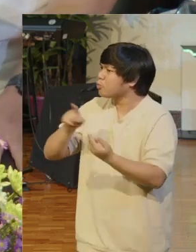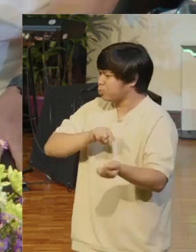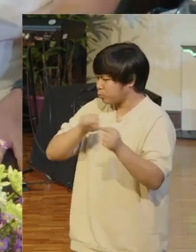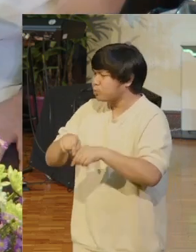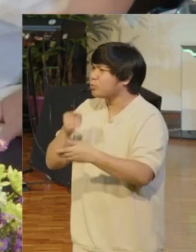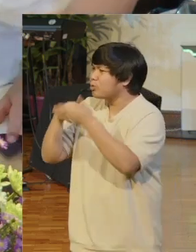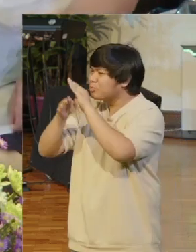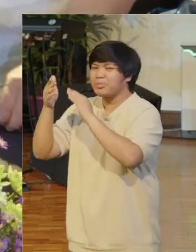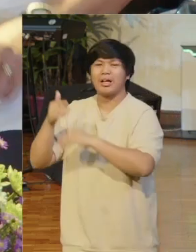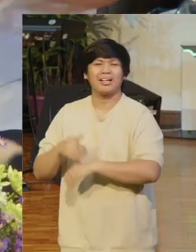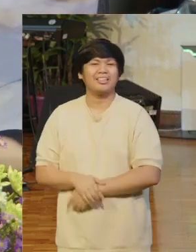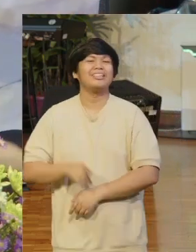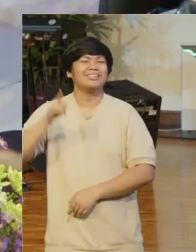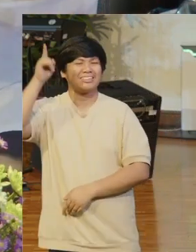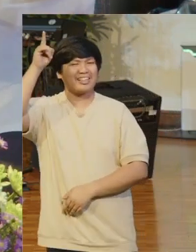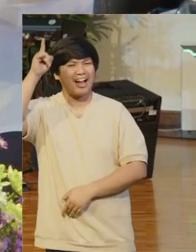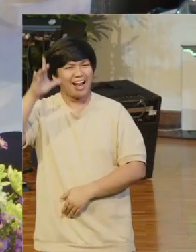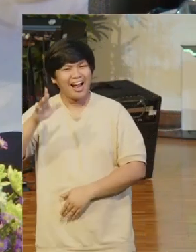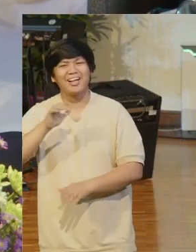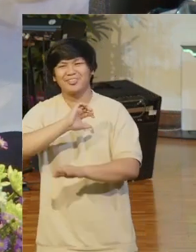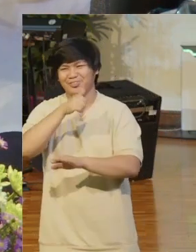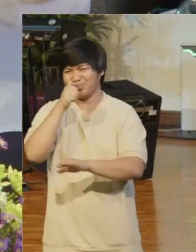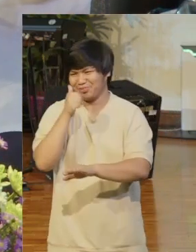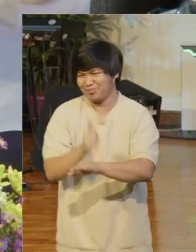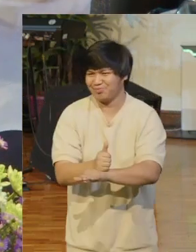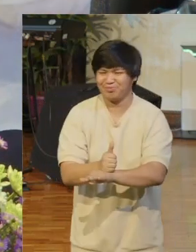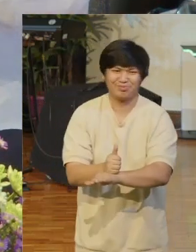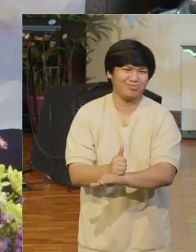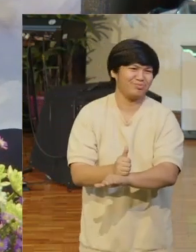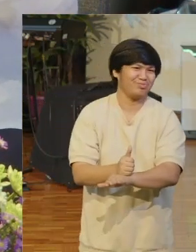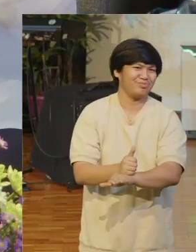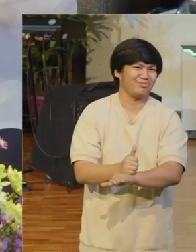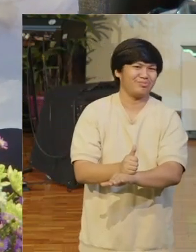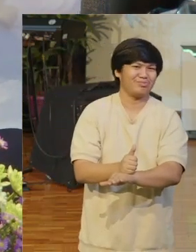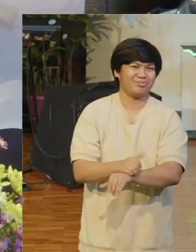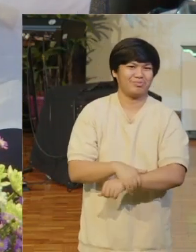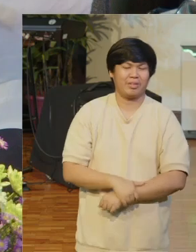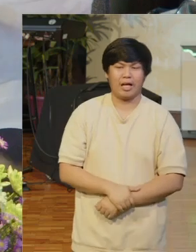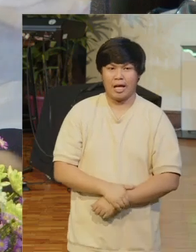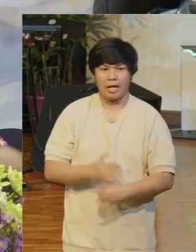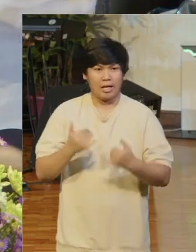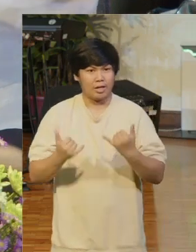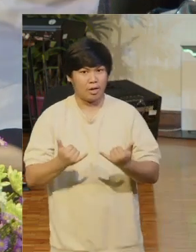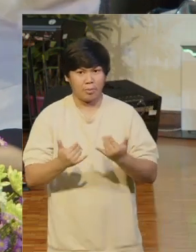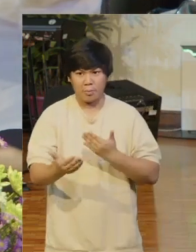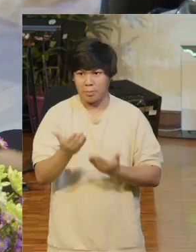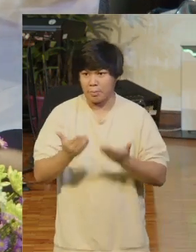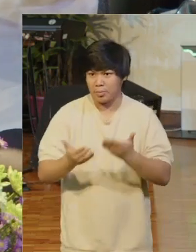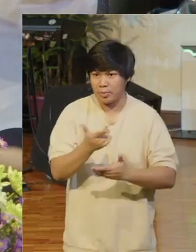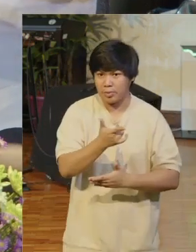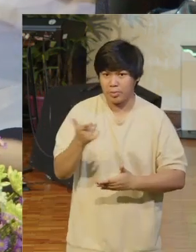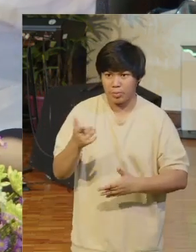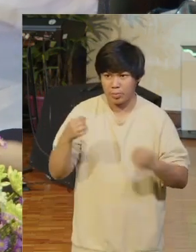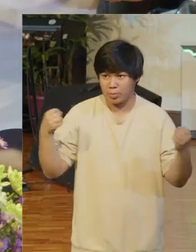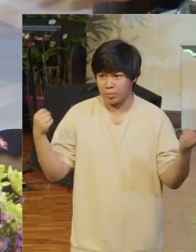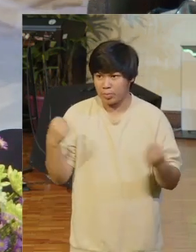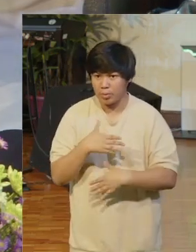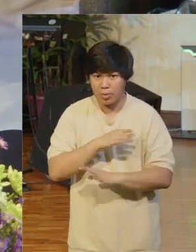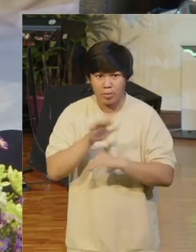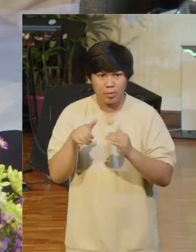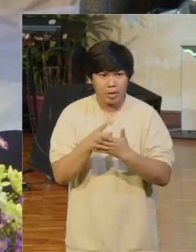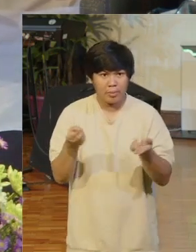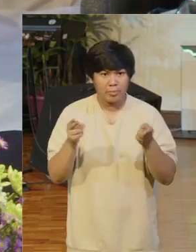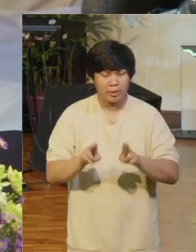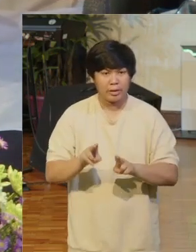He removes kings and sets up kings. No? So, siguro kayo, baka yung iba sa inyo, nababahala sa mga nangyayari sa